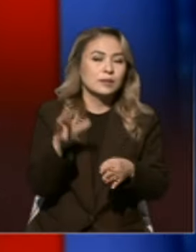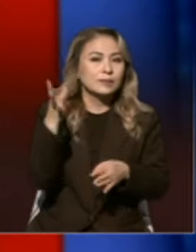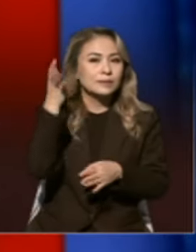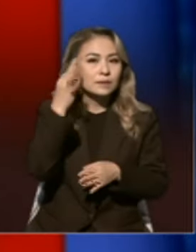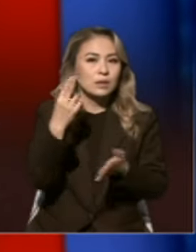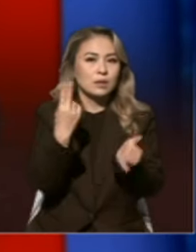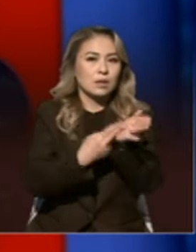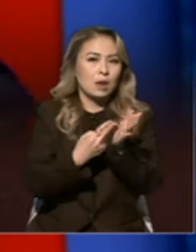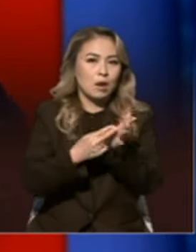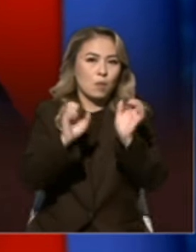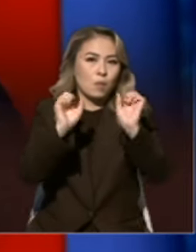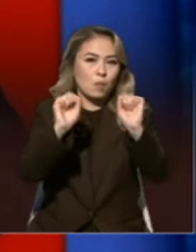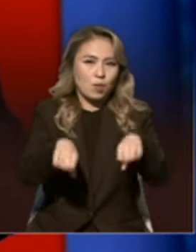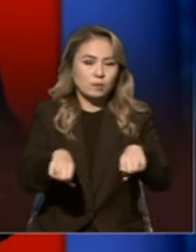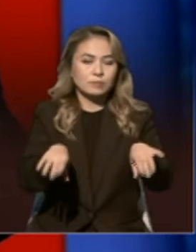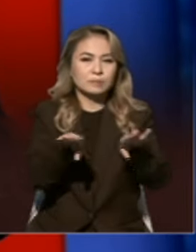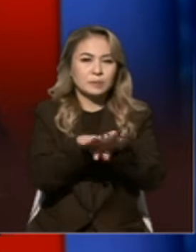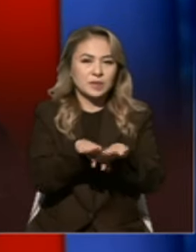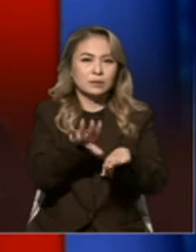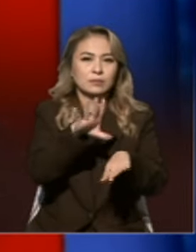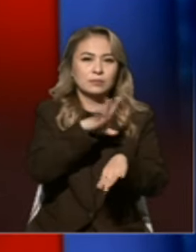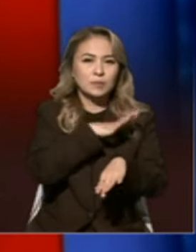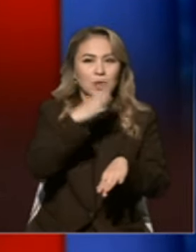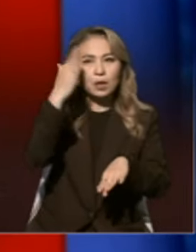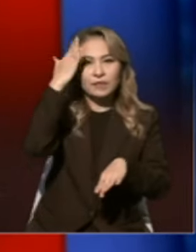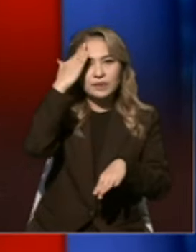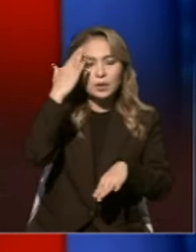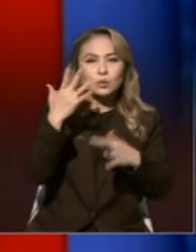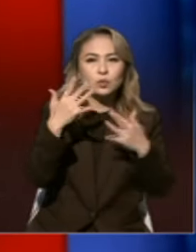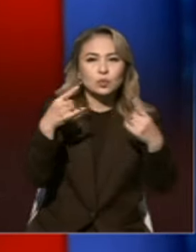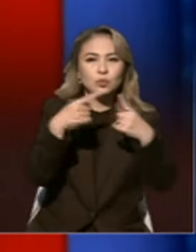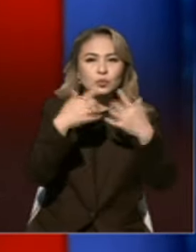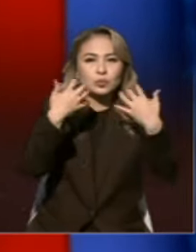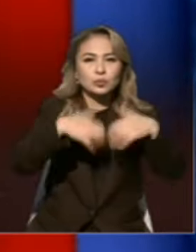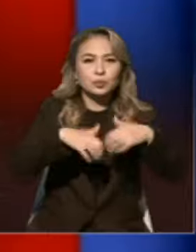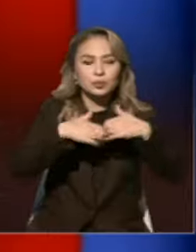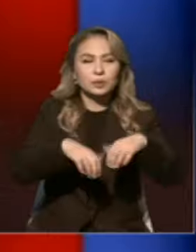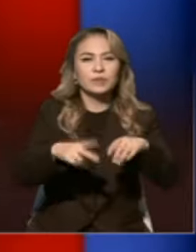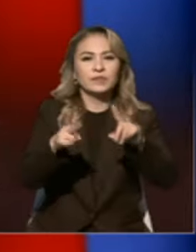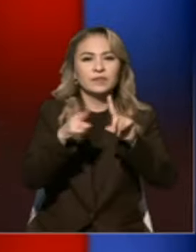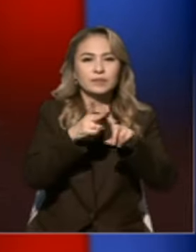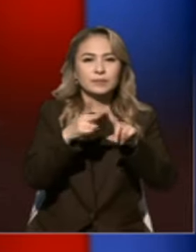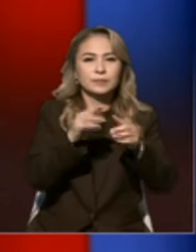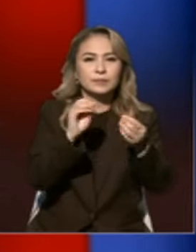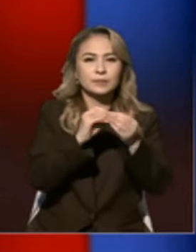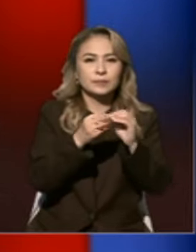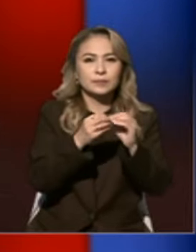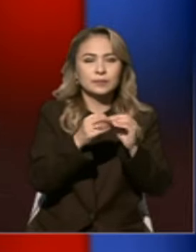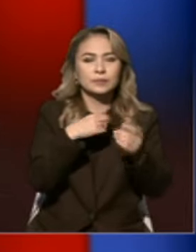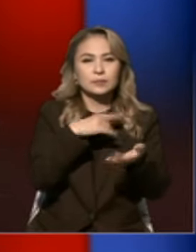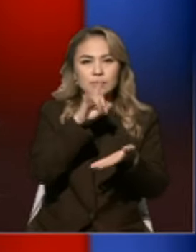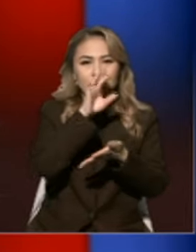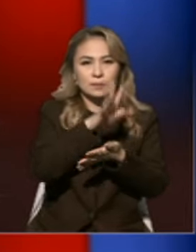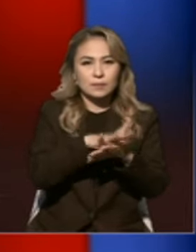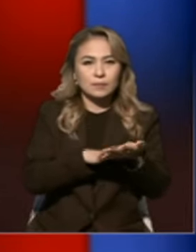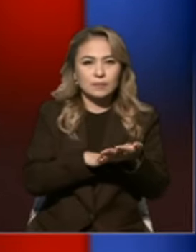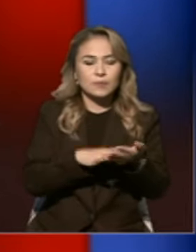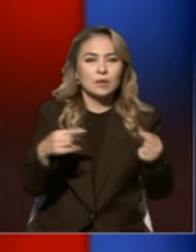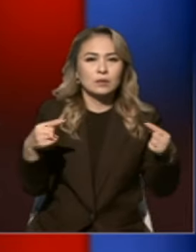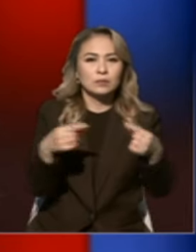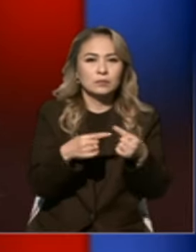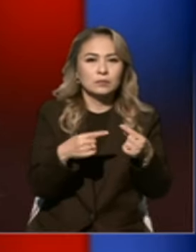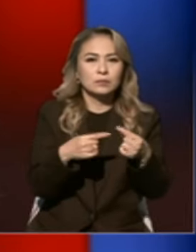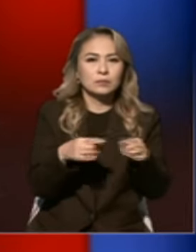ол дәлелдей алады жалпы сондай малдың басы болғанын. Ал оларды салмайтын бір себеп, екінші мәселе бұл жерде енді кешірім сұраймын, енді ақиқатты айту